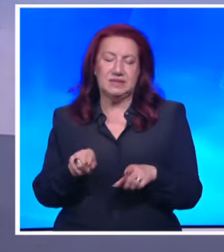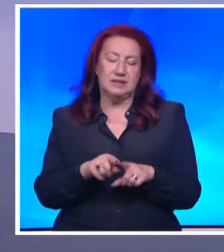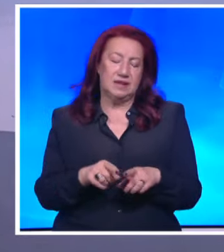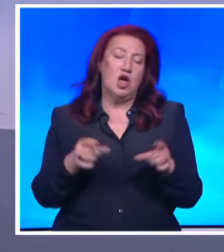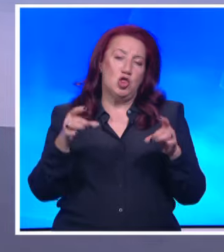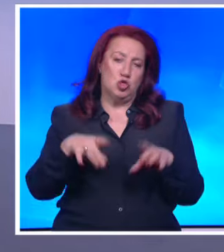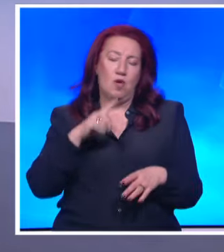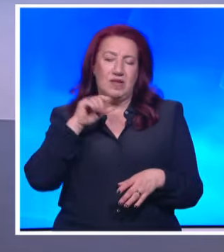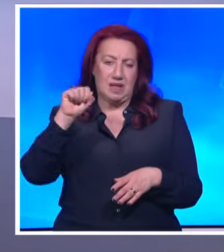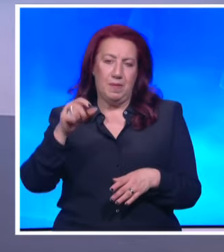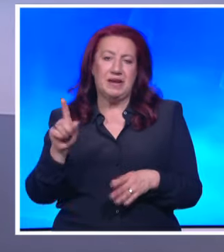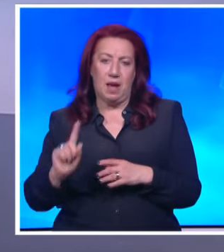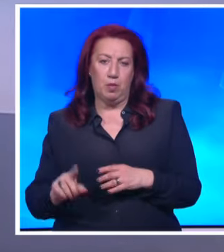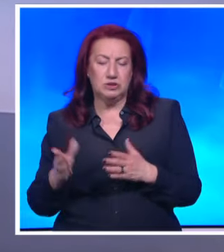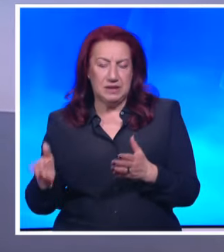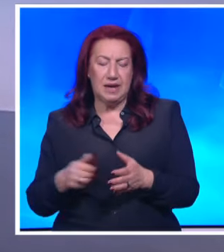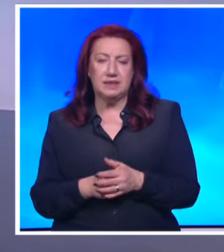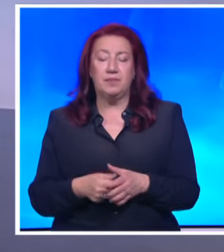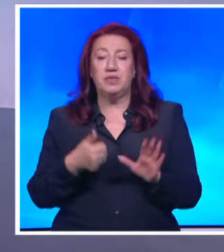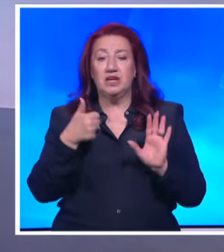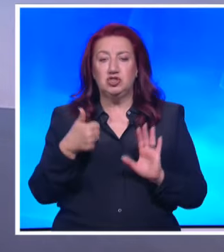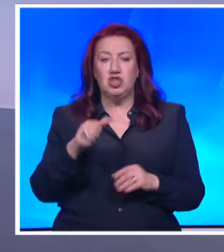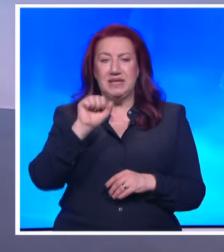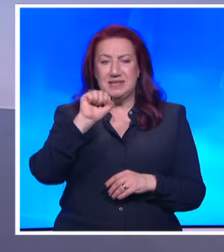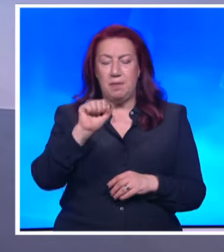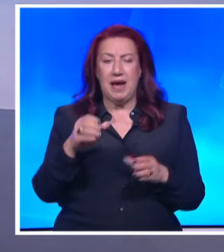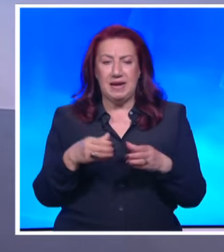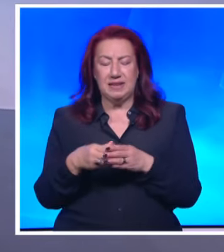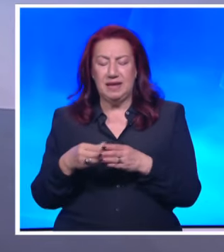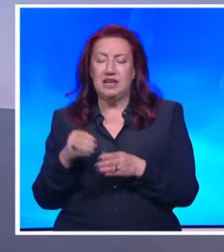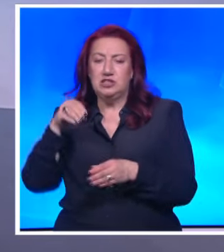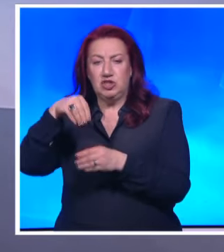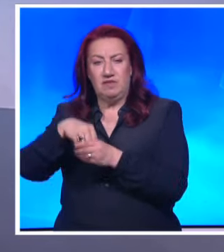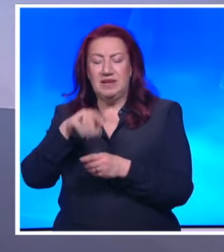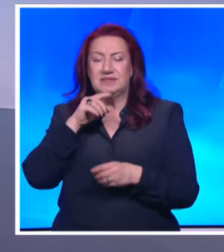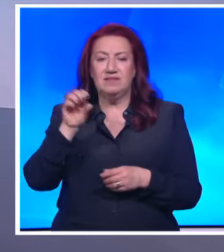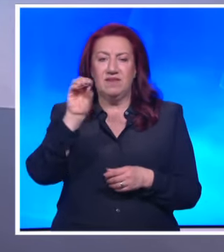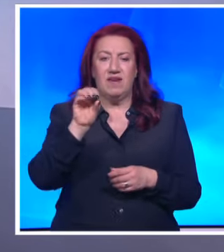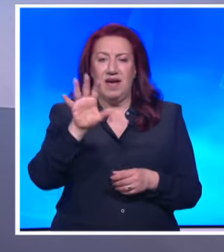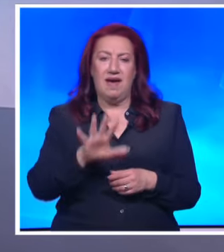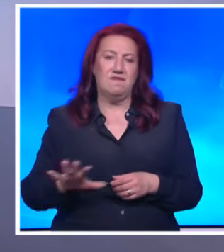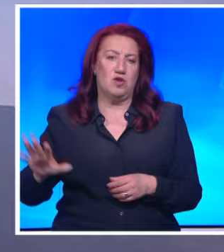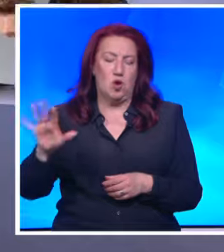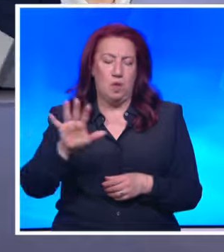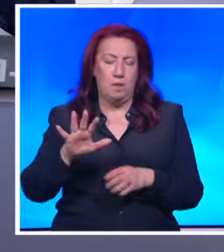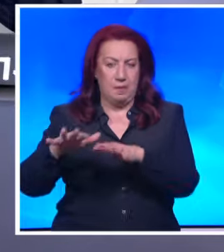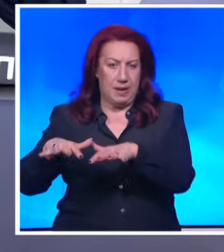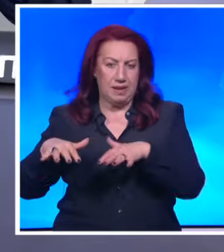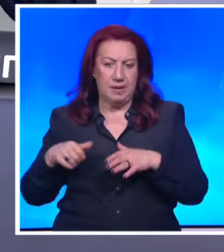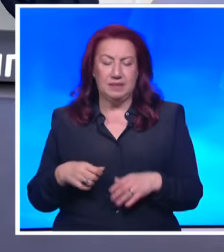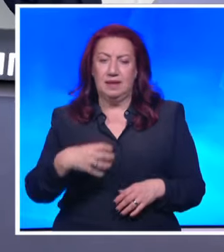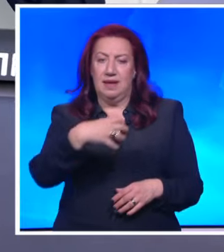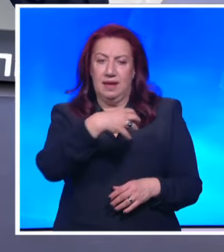парламента, а 6 партии си разделят 17-те места за България в Европейския парламент. Започваме с вота за депутати. ГЕРБ СДС